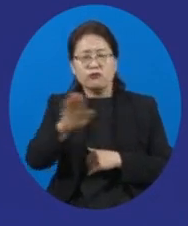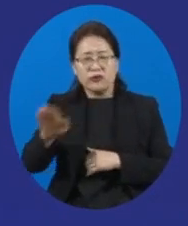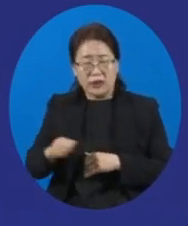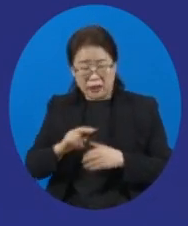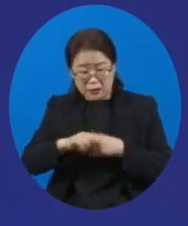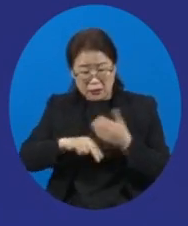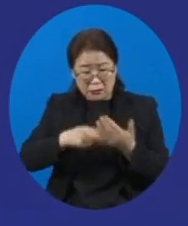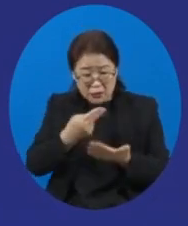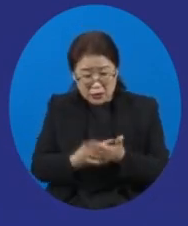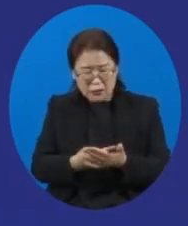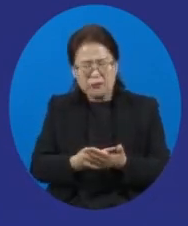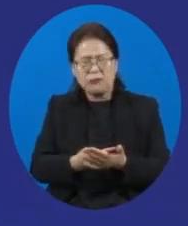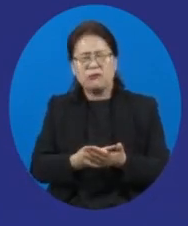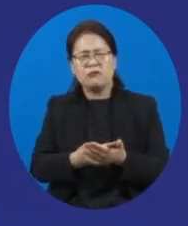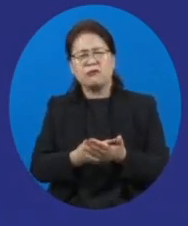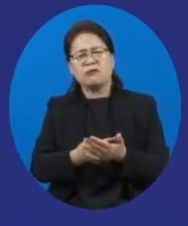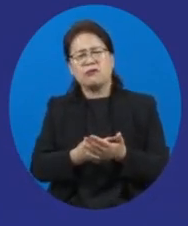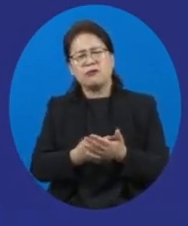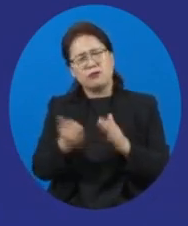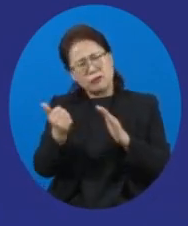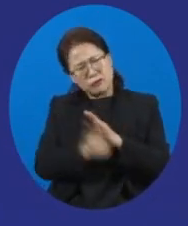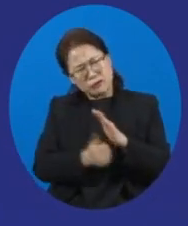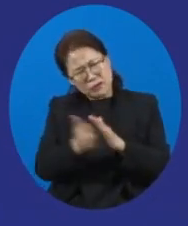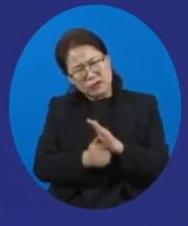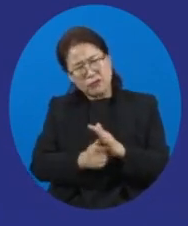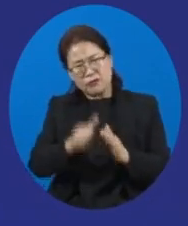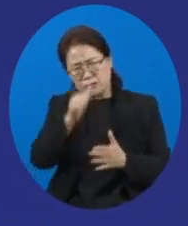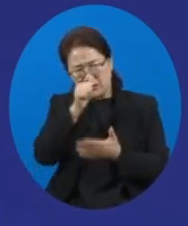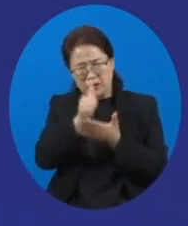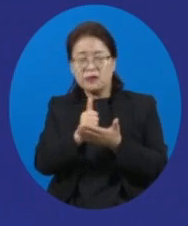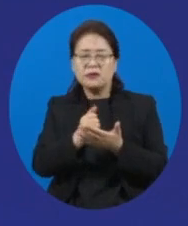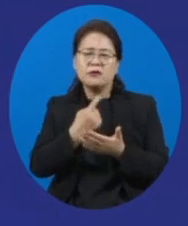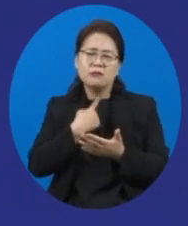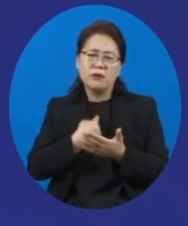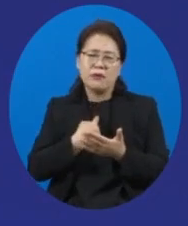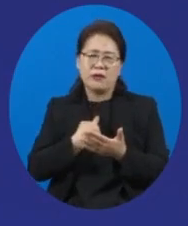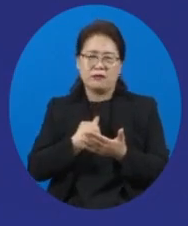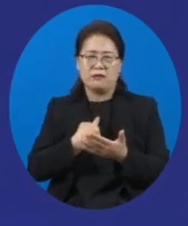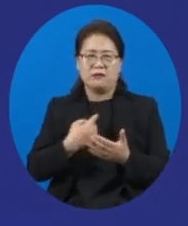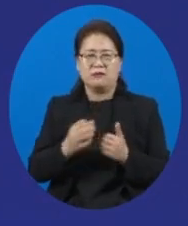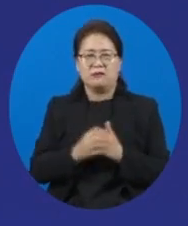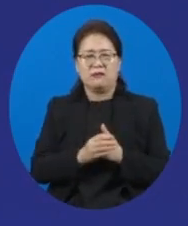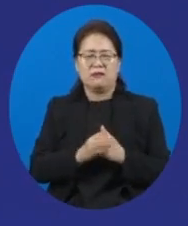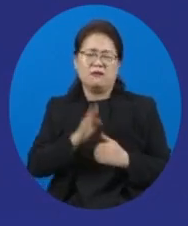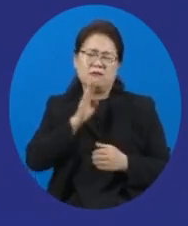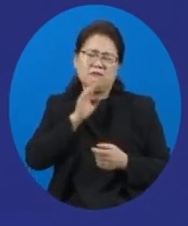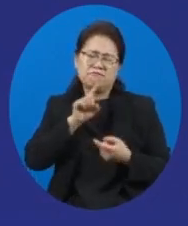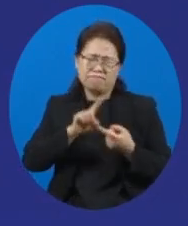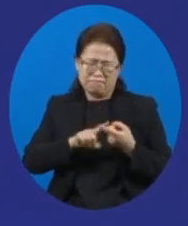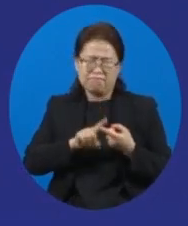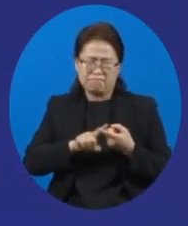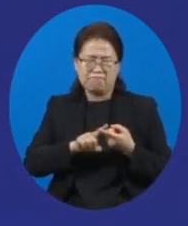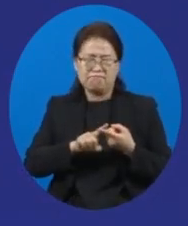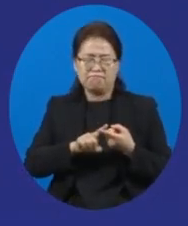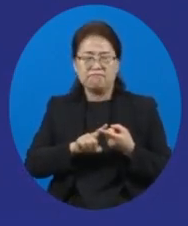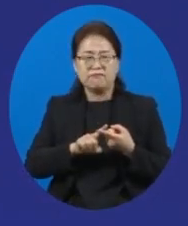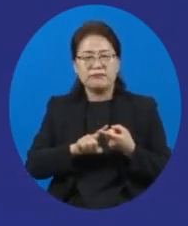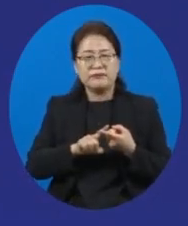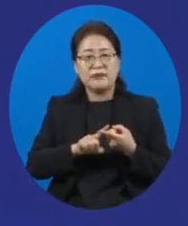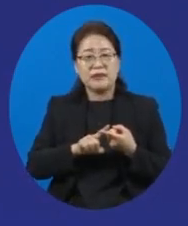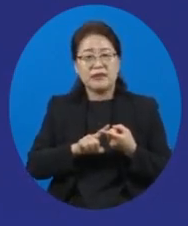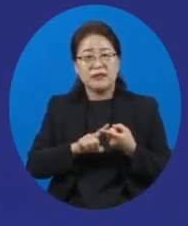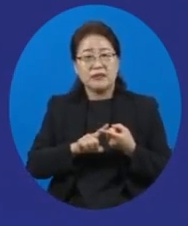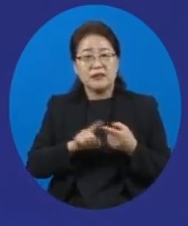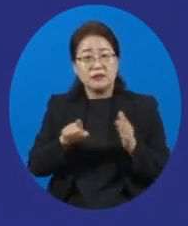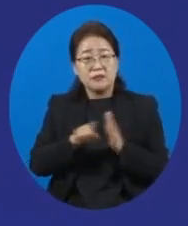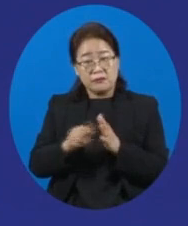넘어지고 쓰러지고 죄를 지는 것은 어쩌면 당연한 일일 수도 있습니다.